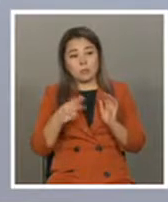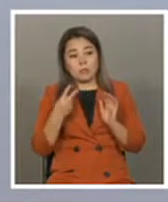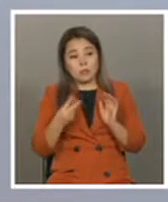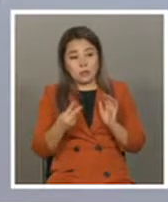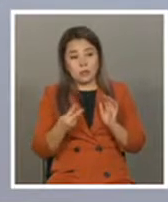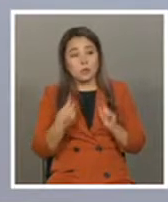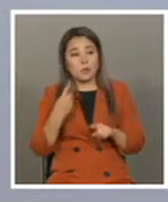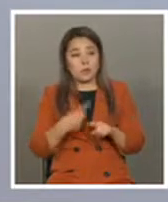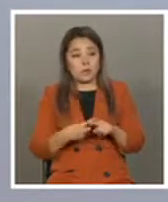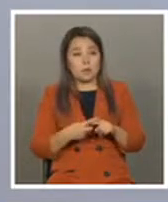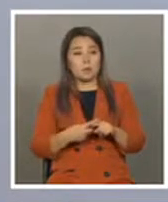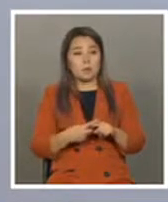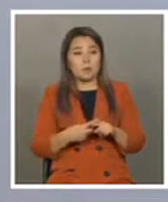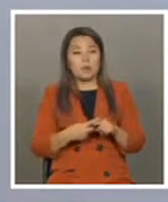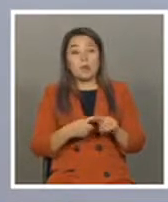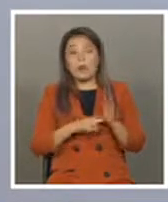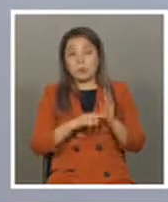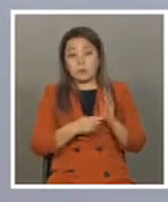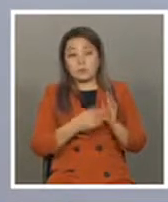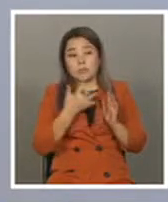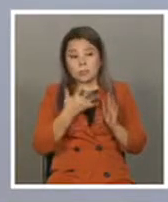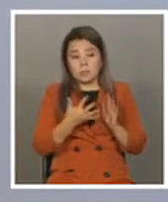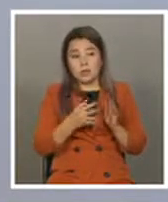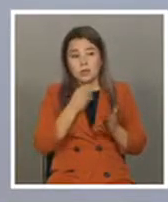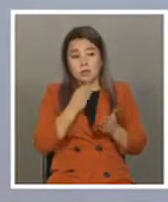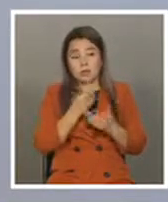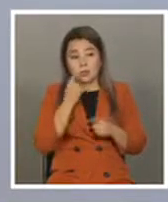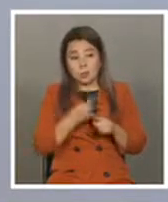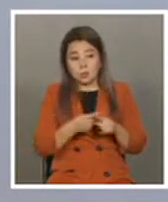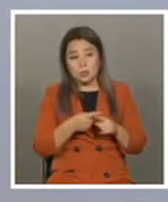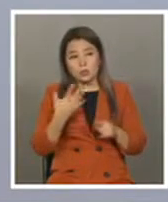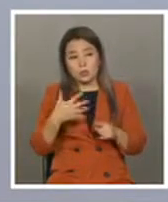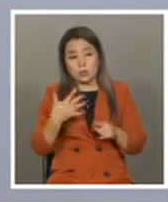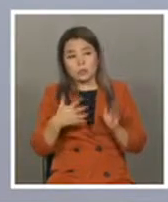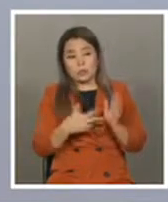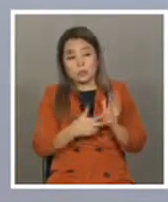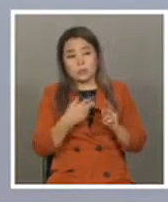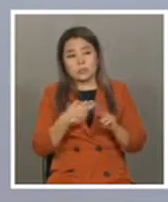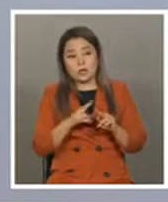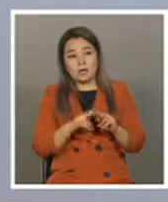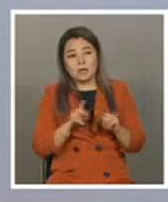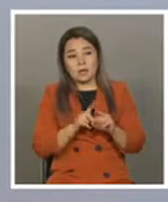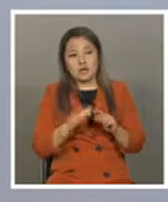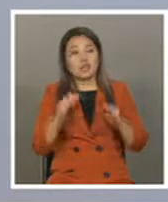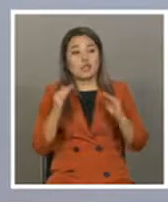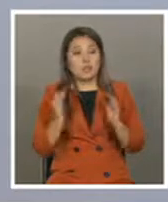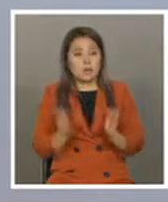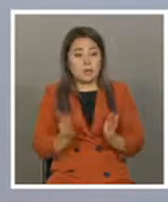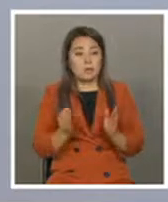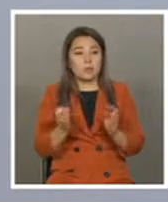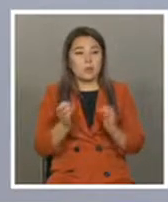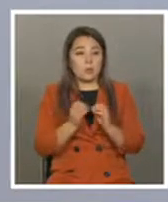5-ке көбейтеміз. Содан соң шыққан санға 58-ді қосу керек. Сонда бізде жақшадан